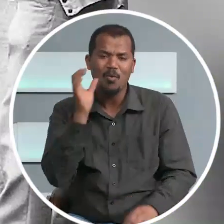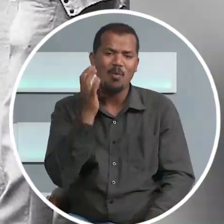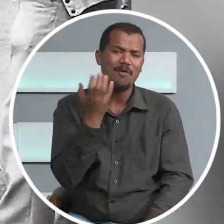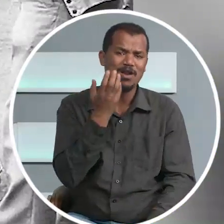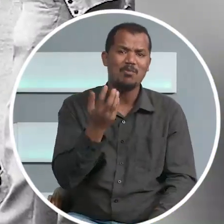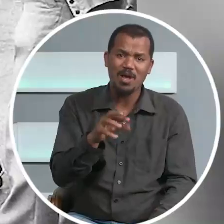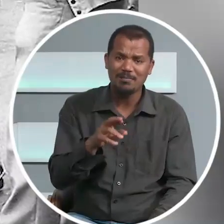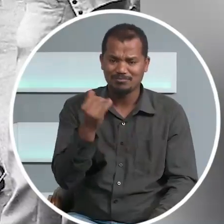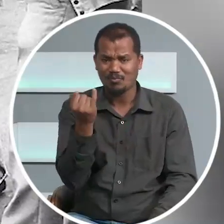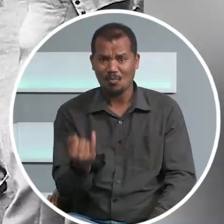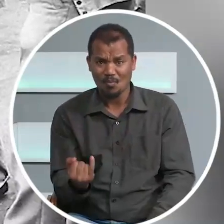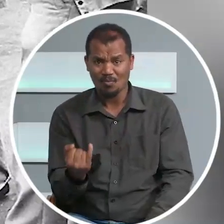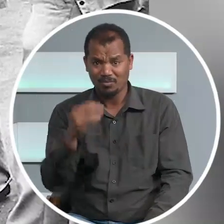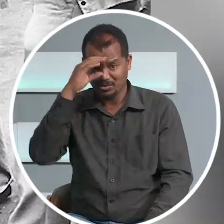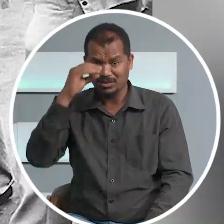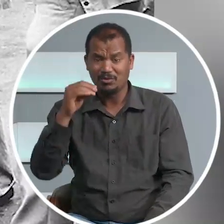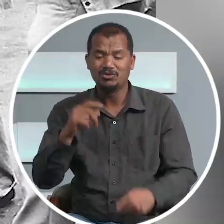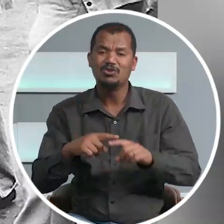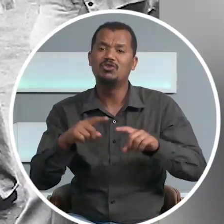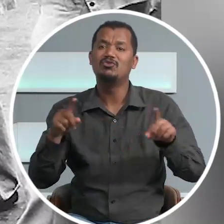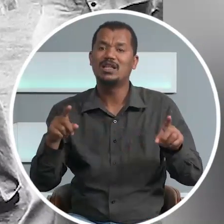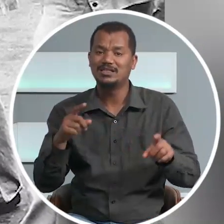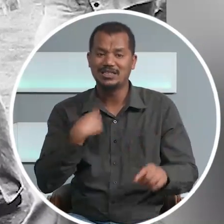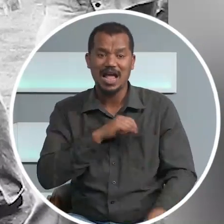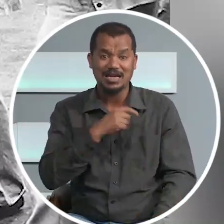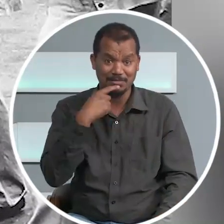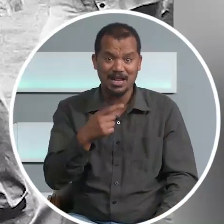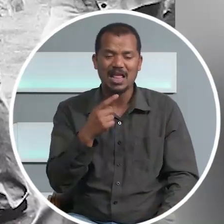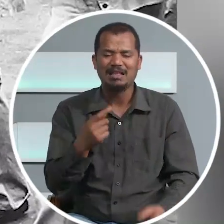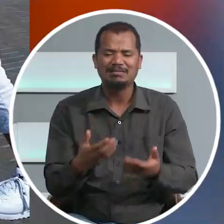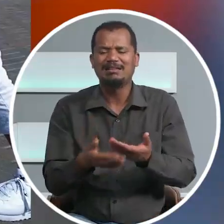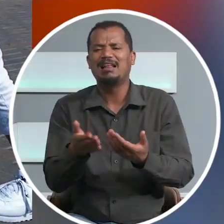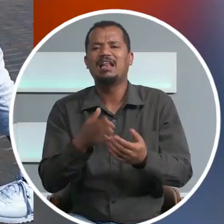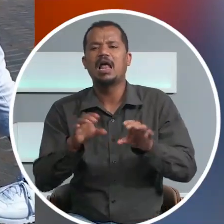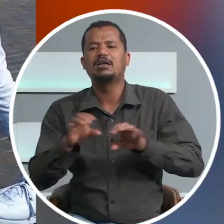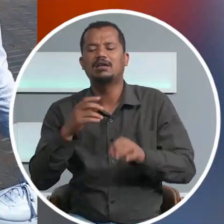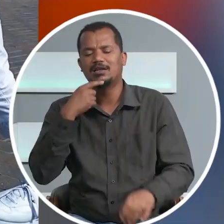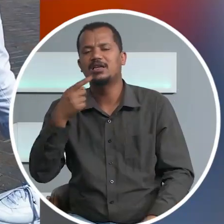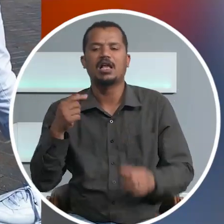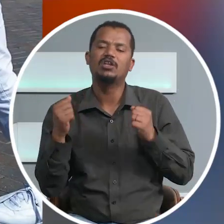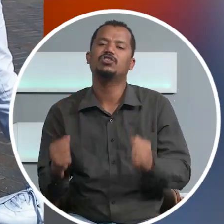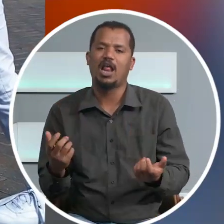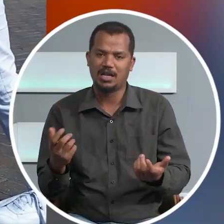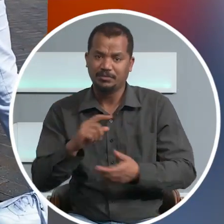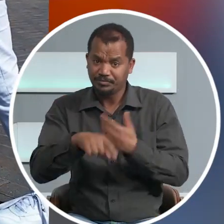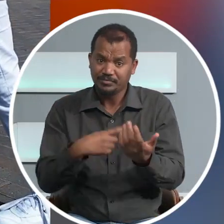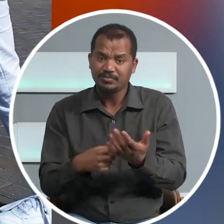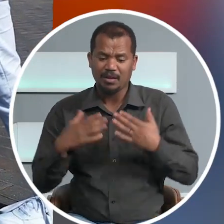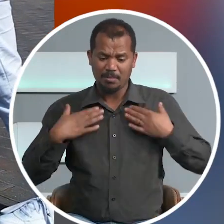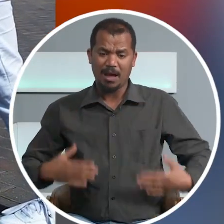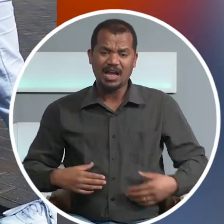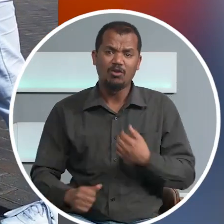ያጭር፣ የወፍራም ወይም ደግሞ የቀጭን ሰዎችን ልዩነት እንደምንጠቅሰው ቀለል አድርገን ልንጠቅስ እንችላለን።